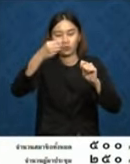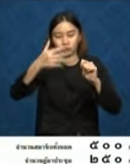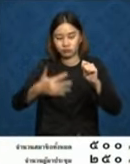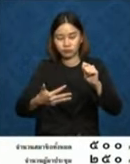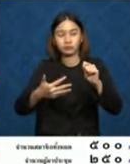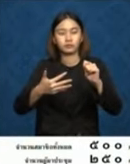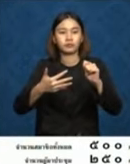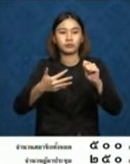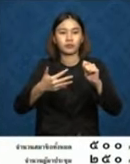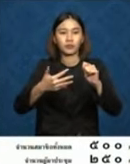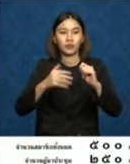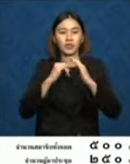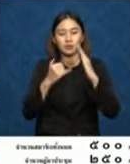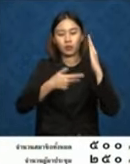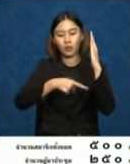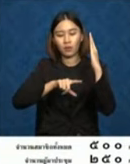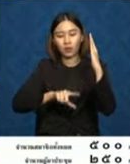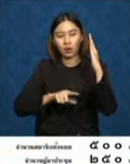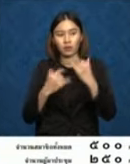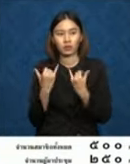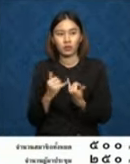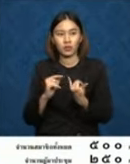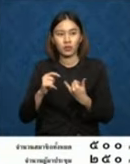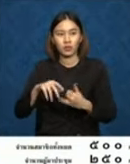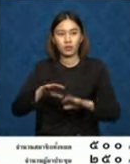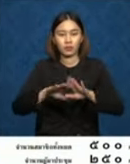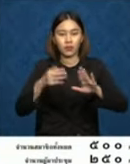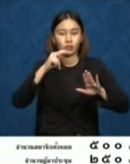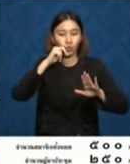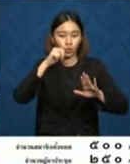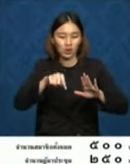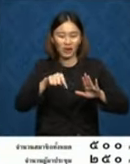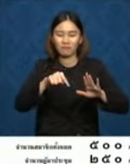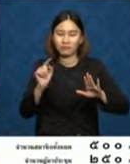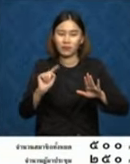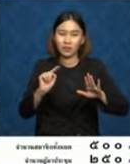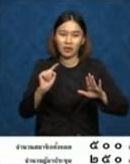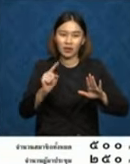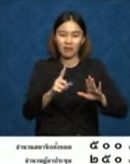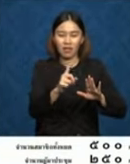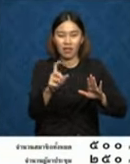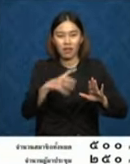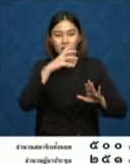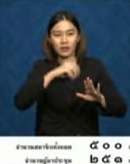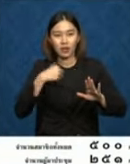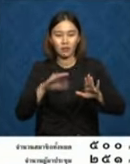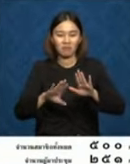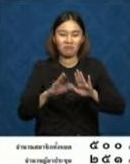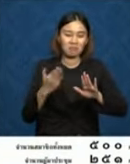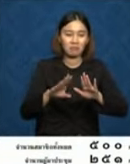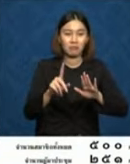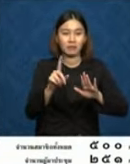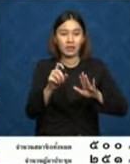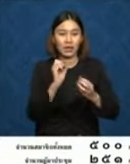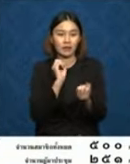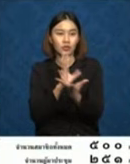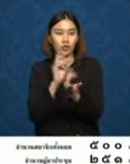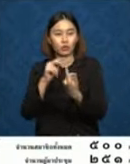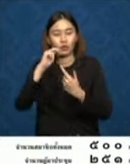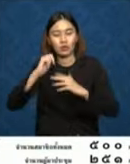ลดอนทรายอำเภอปากพยูนจังหวัดพัทลุงขณะนี้ประตูน้ำหลายแห่งครับมีสภาพชำรุดทรุดโทรมเปิดปิดไม่ได้ส่งผล